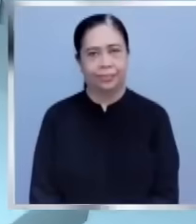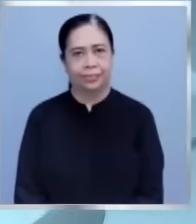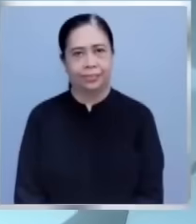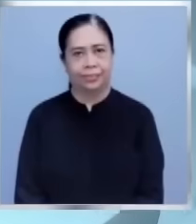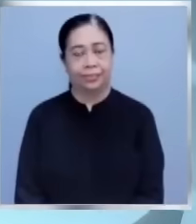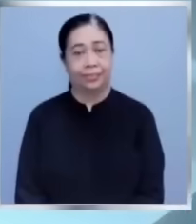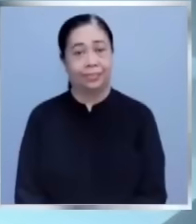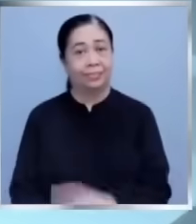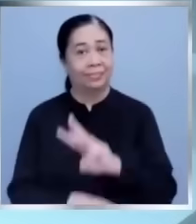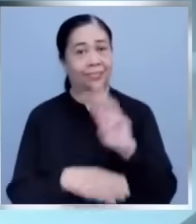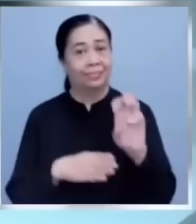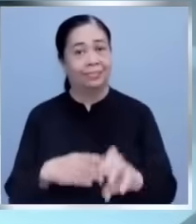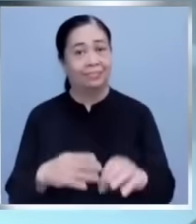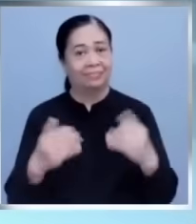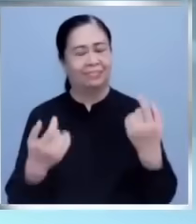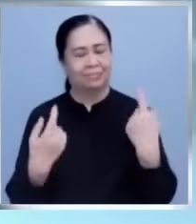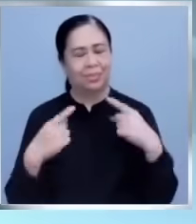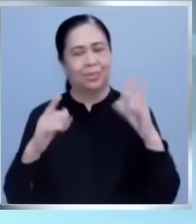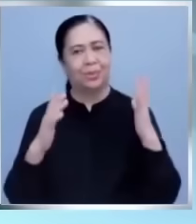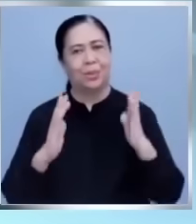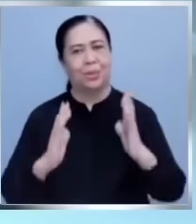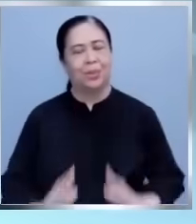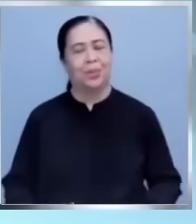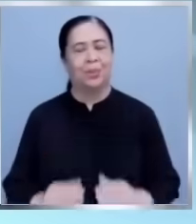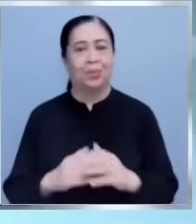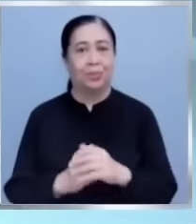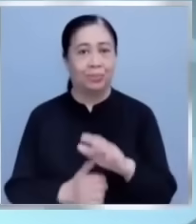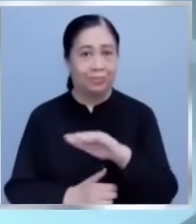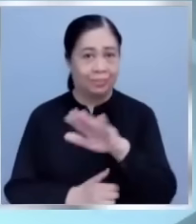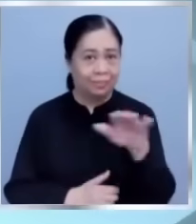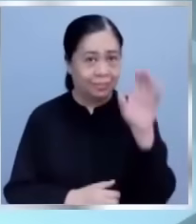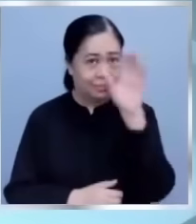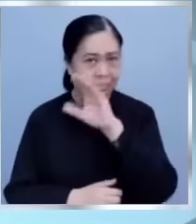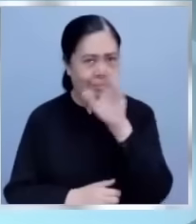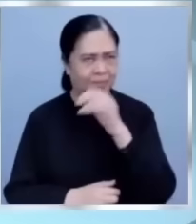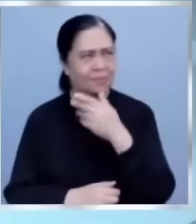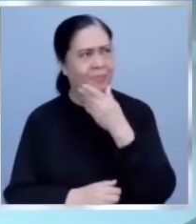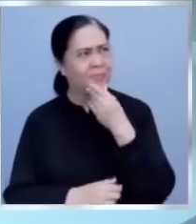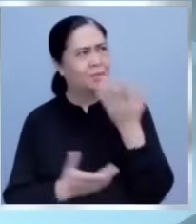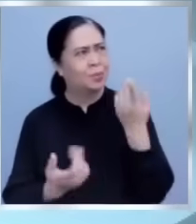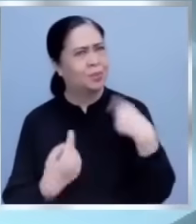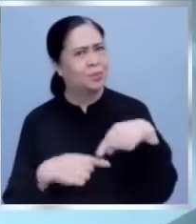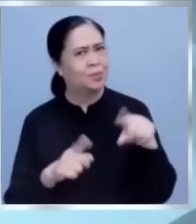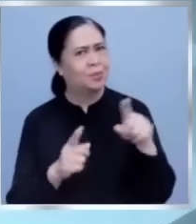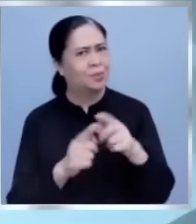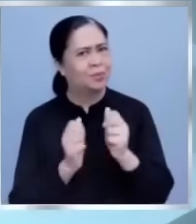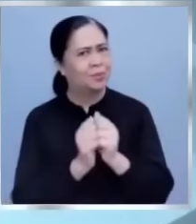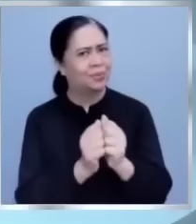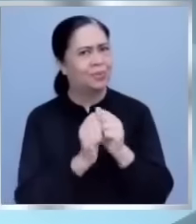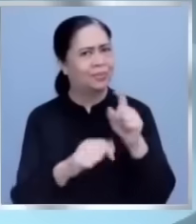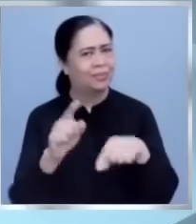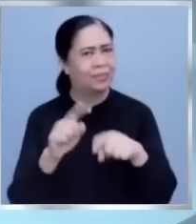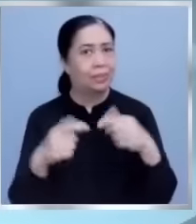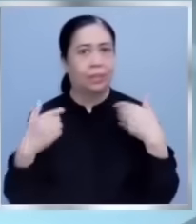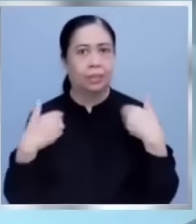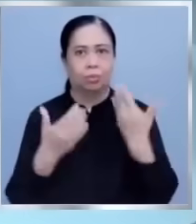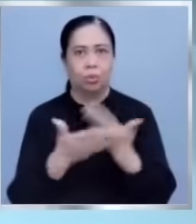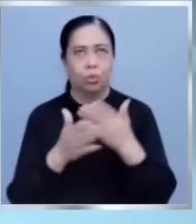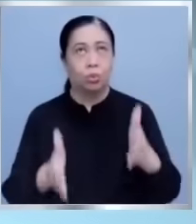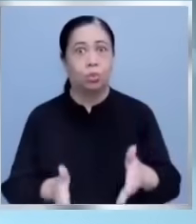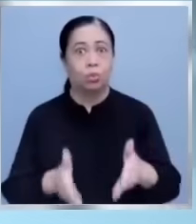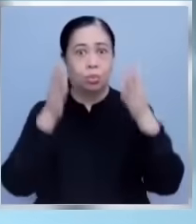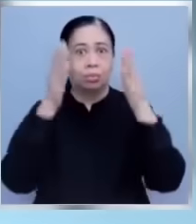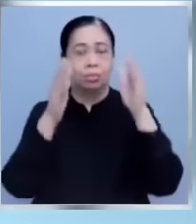Weekend is finally here, mga kapuso! At sa mga naghahanap ng tatambayan with friends, may bagong rooftop bar sa Makati